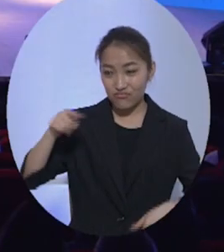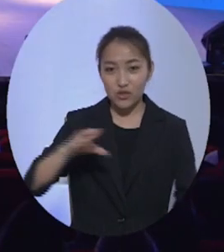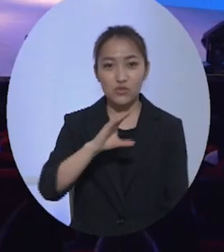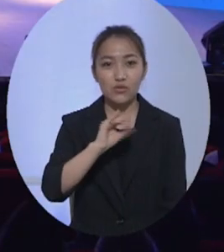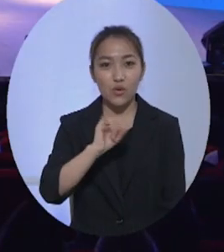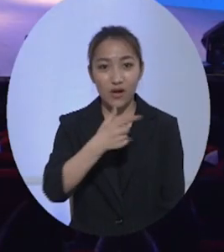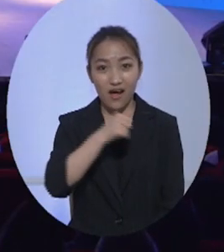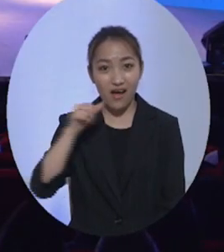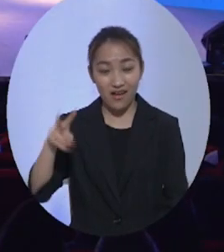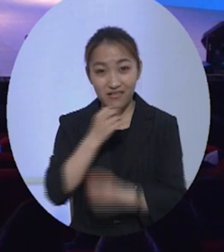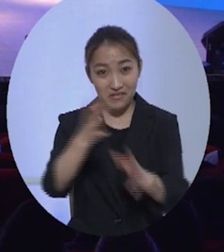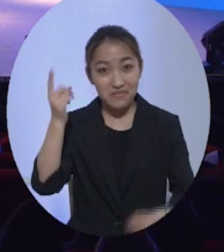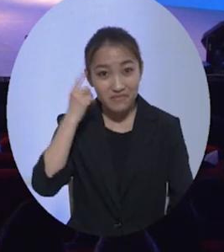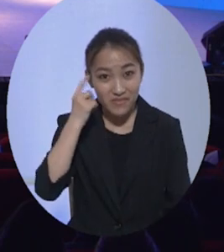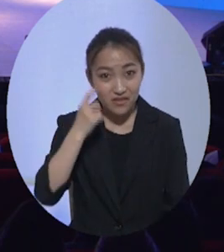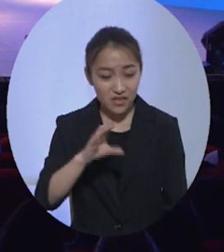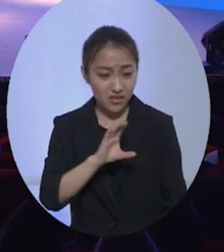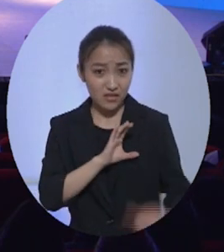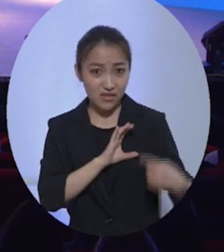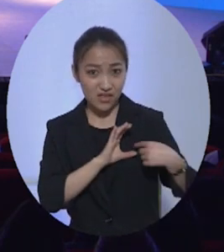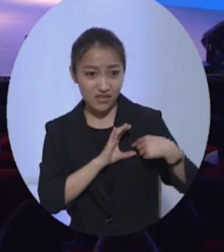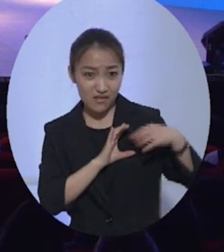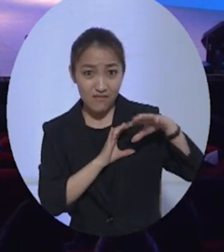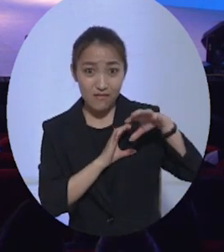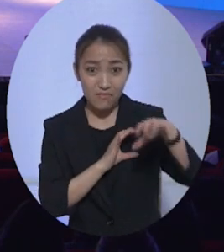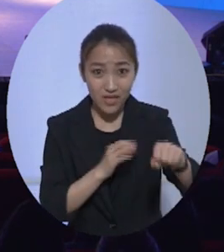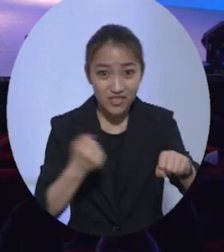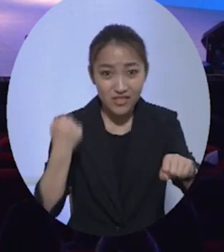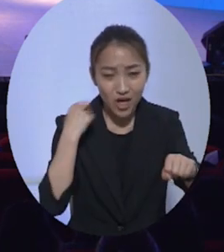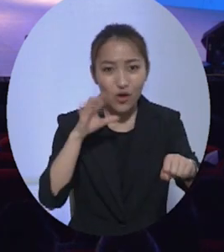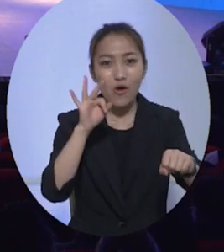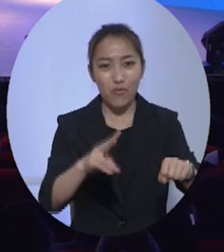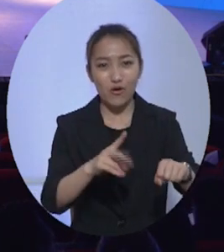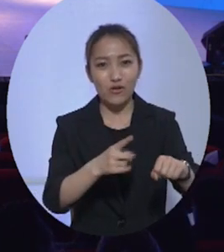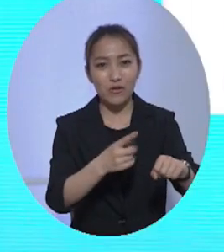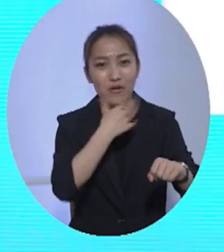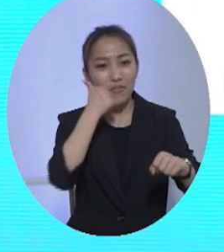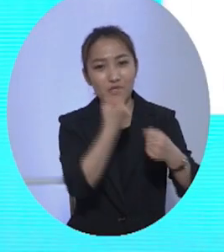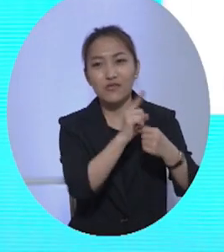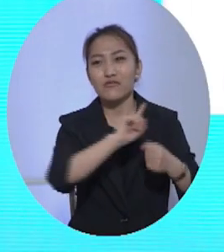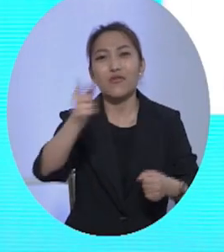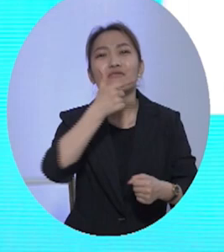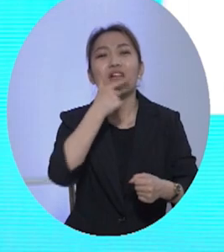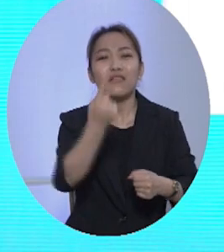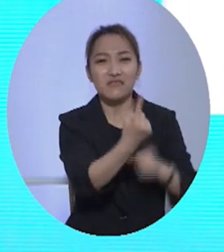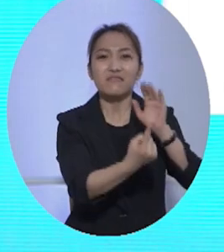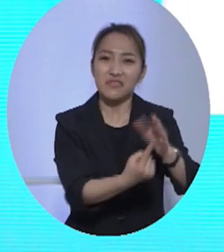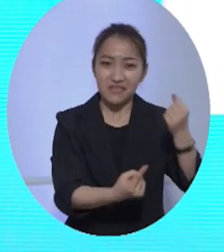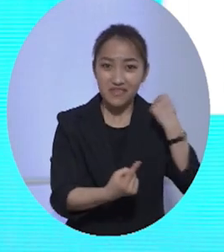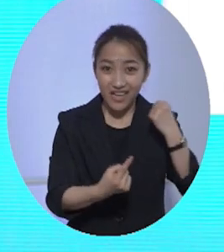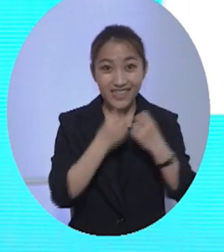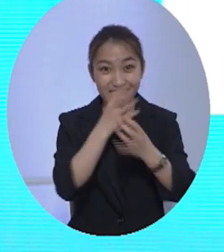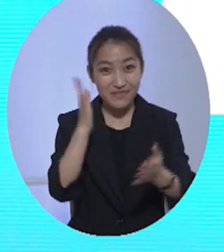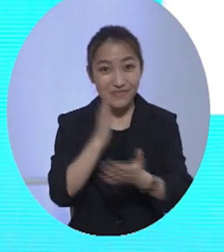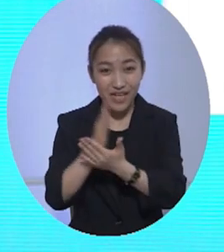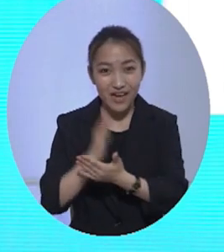мэднэ тийм ээ. Сэтгэлийг нэзэмдэж чадвал биен хаа холдох гэж. Би тэгээ их гоё юмнууд ярмаар аналтай энд одоо бас минут их